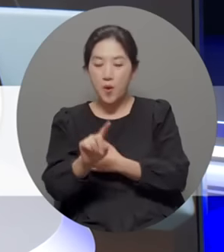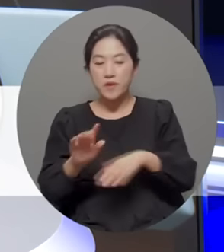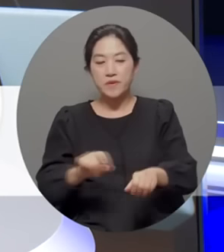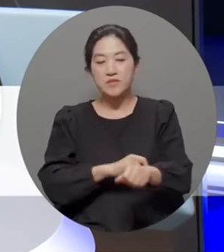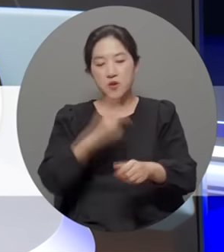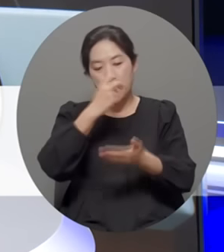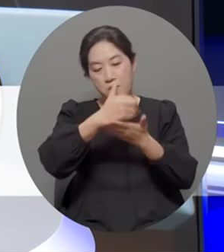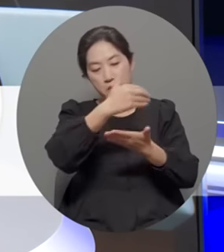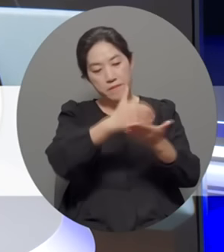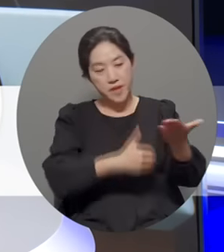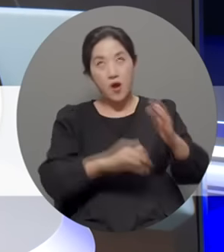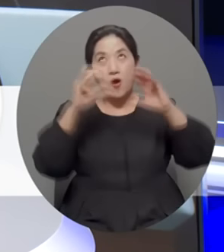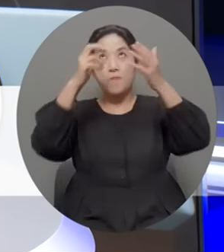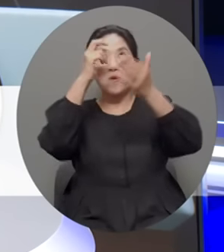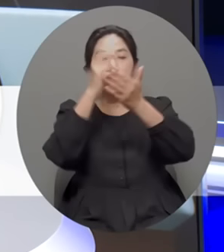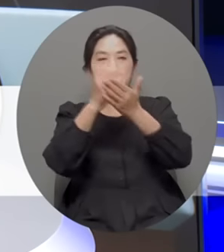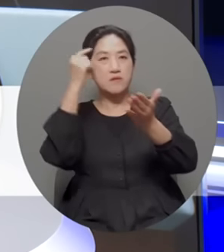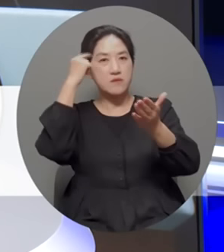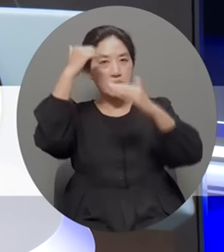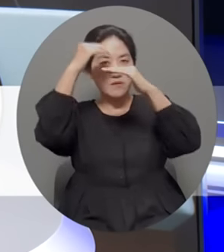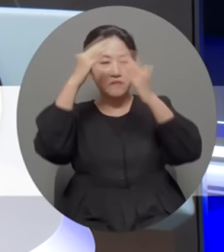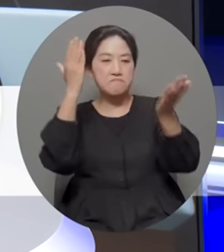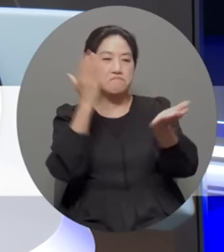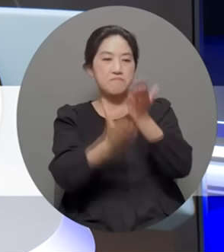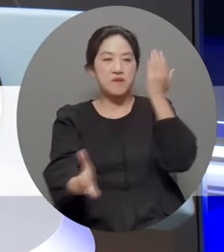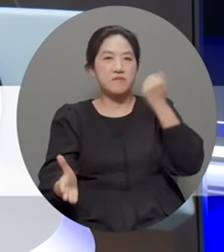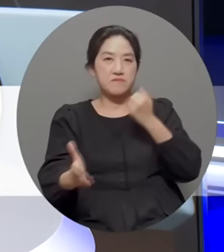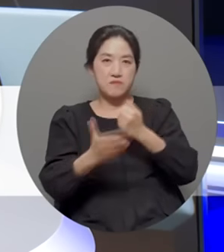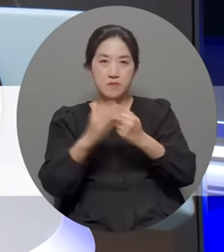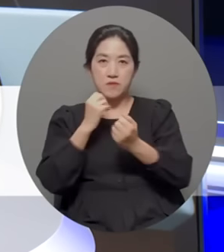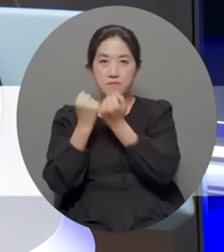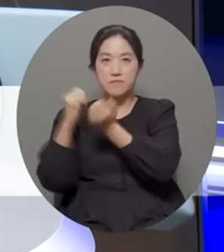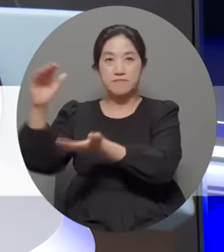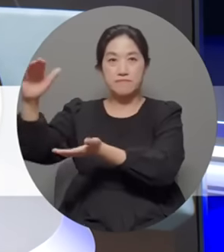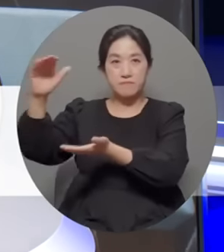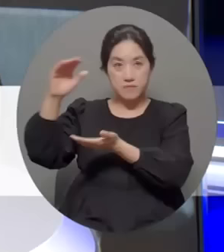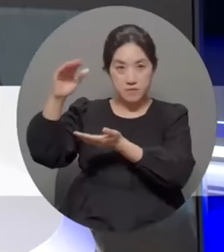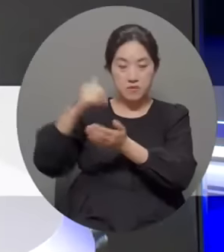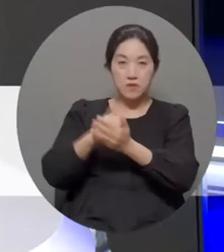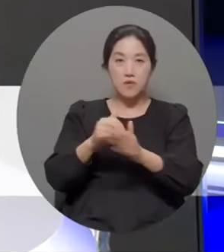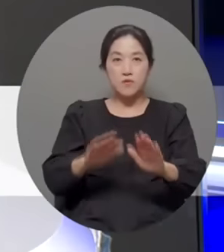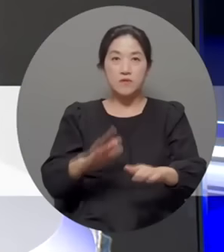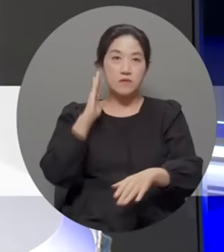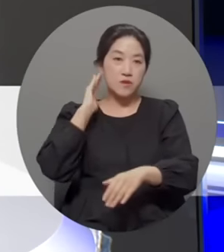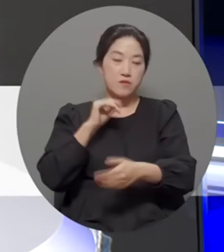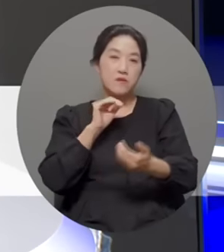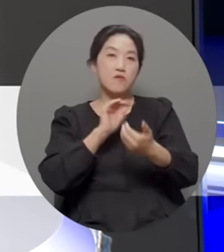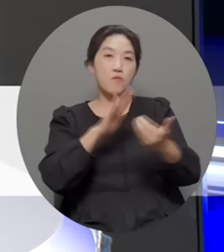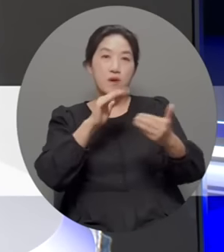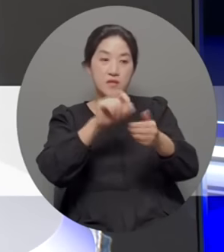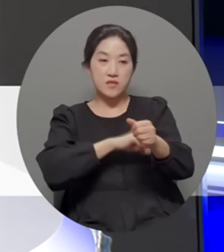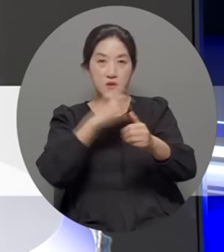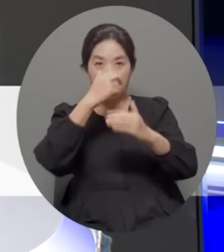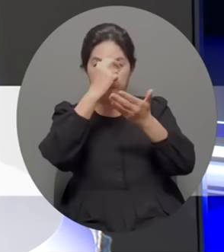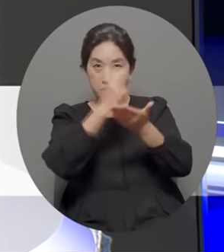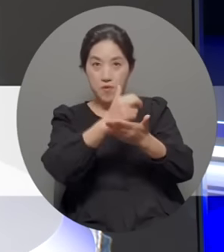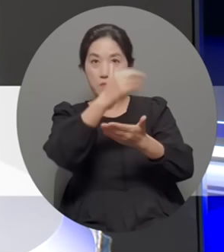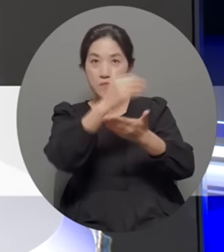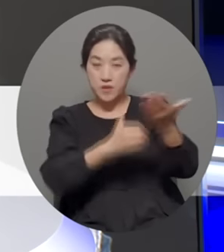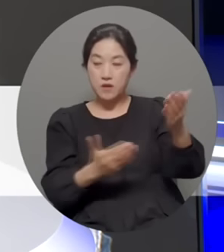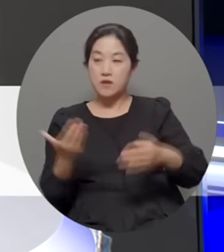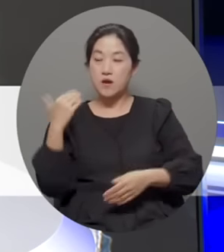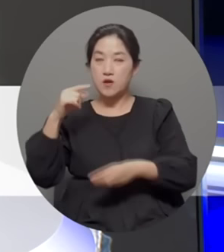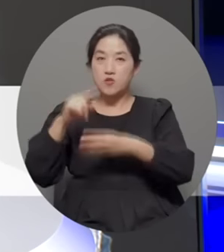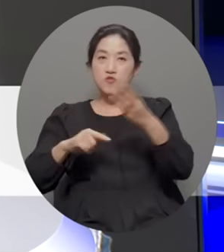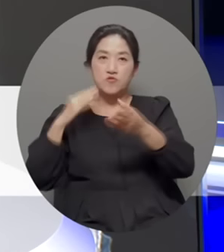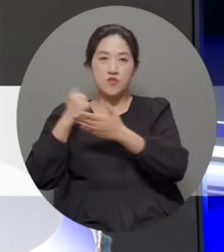법안이 헌법 정신에 부합하지 않기 때문이라고 설명을 했는데 사실 오늘 대통령이 거부한 특검 법안은 과거 윤 대통령이